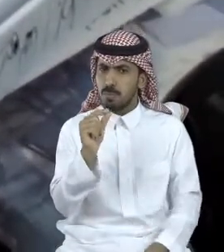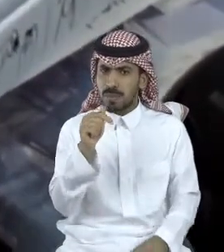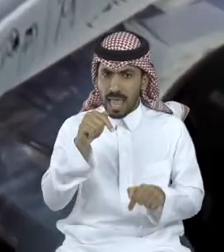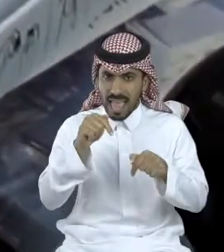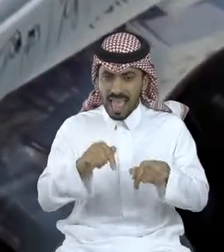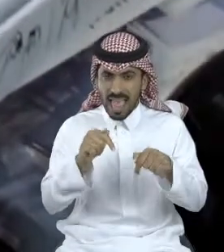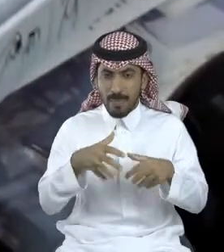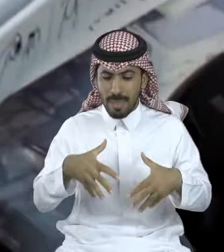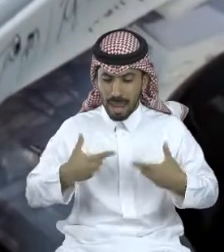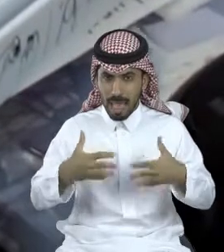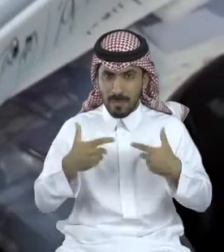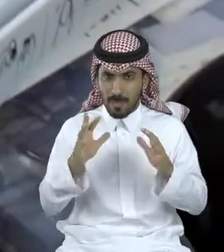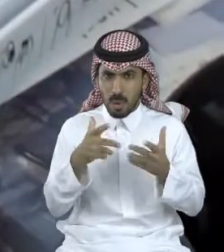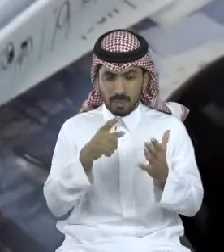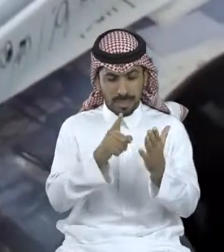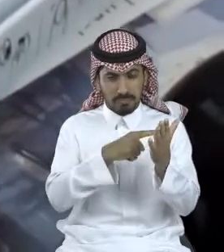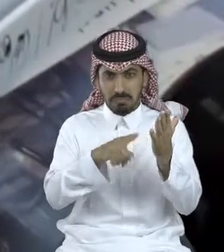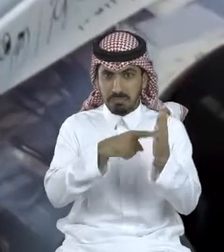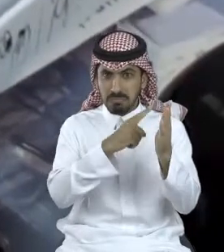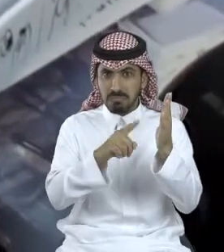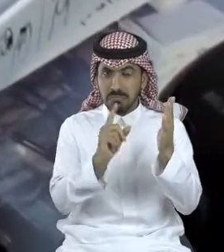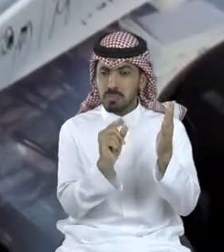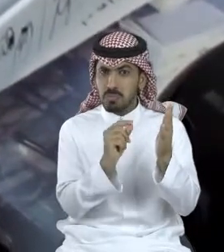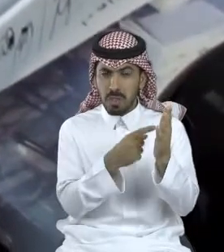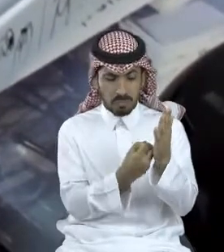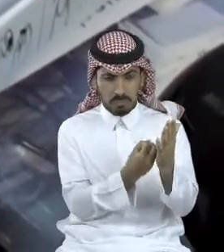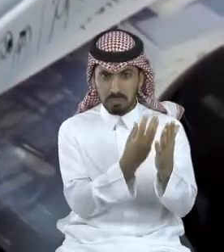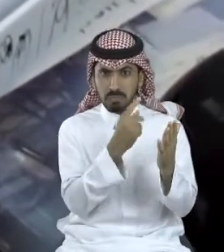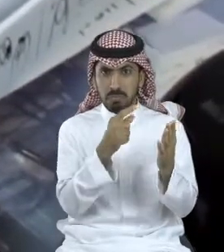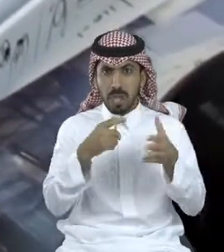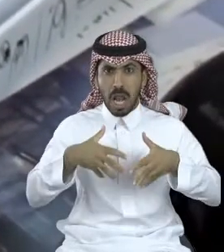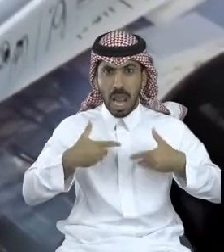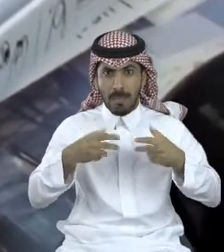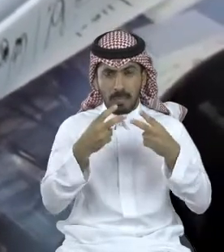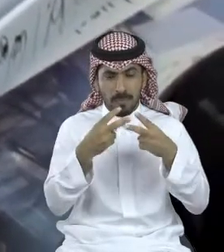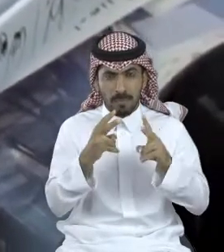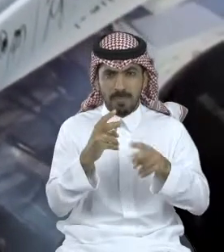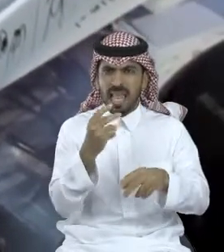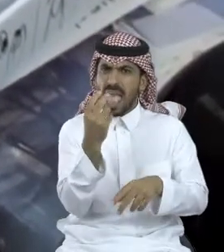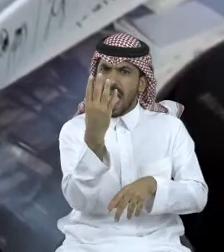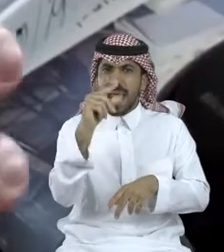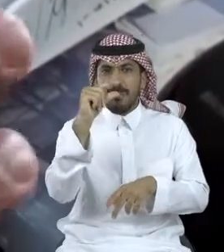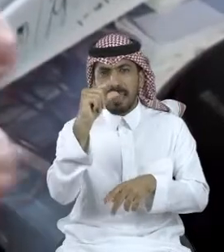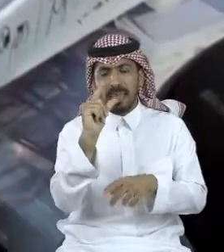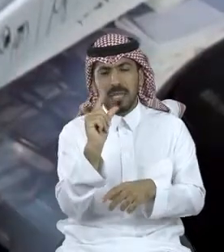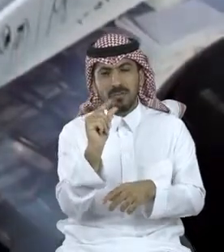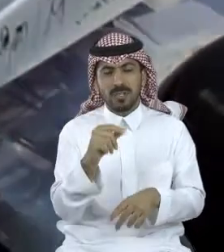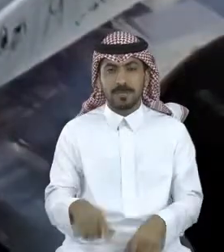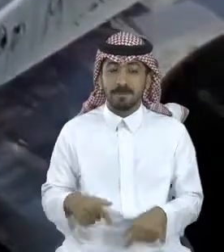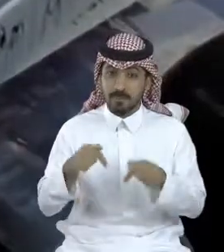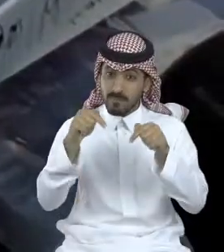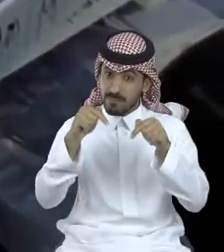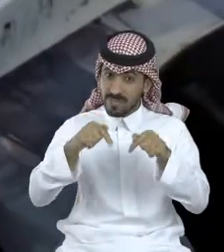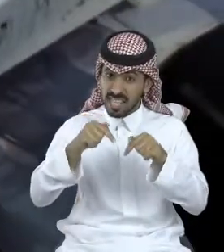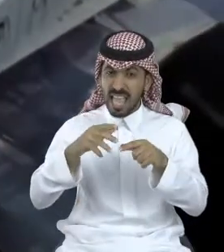هنا شغلت لعبه حق التابت اوت حق سيمبسونز، طلع لي ان ذا سيمبسونز، شغلت اللعبه لمده 4 دقائق في الوقت هذا، من الوقت هذا للوقت هذا.